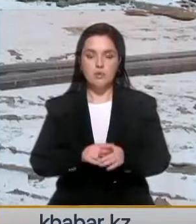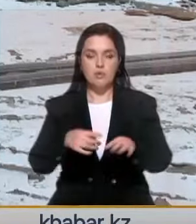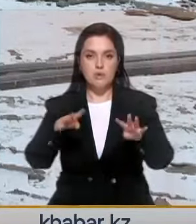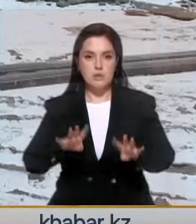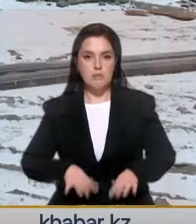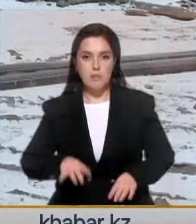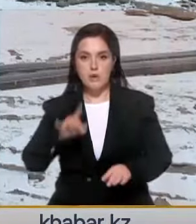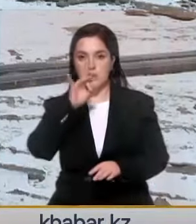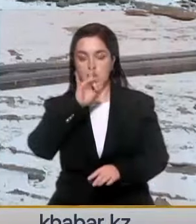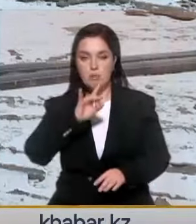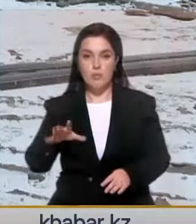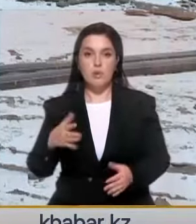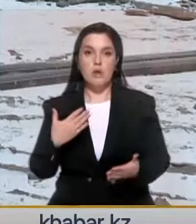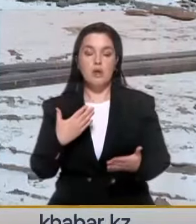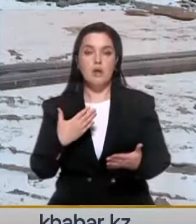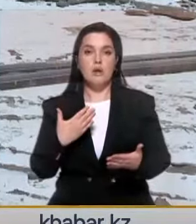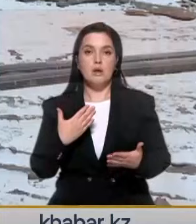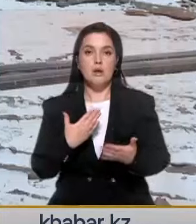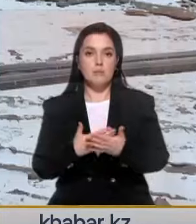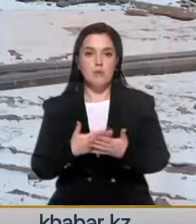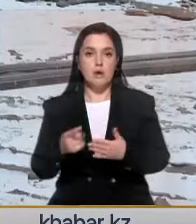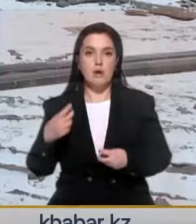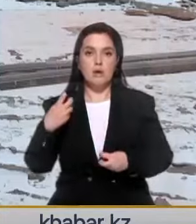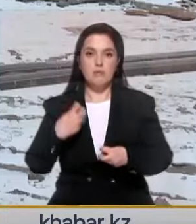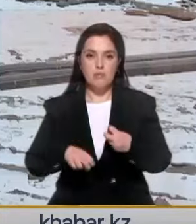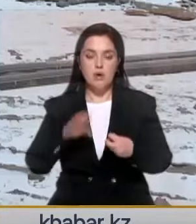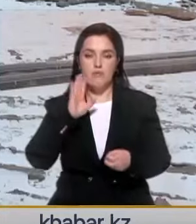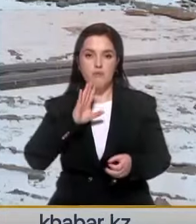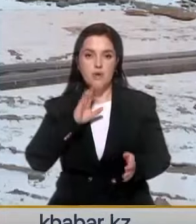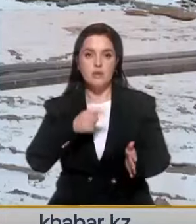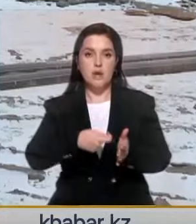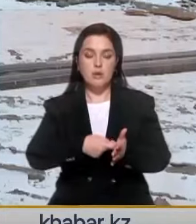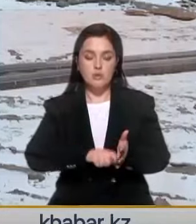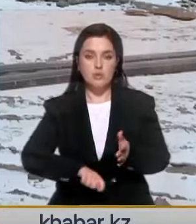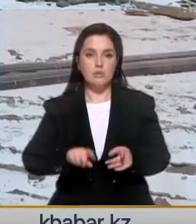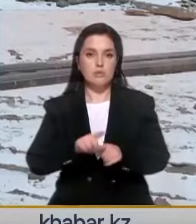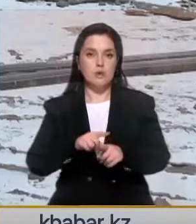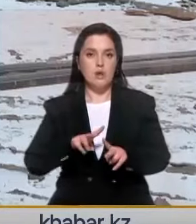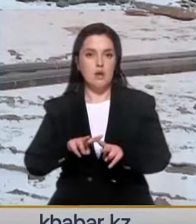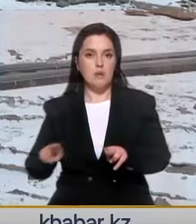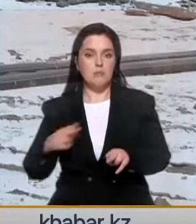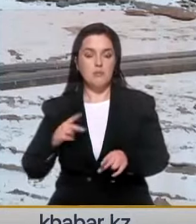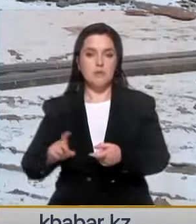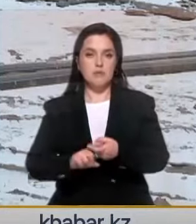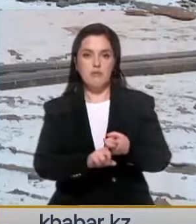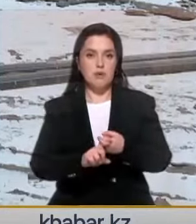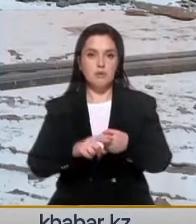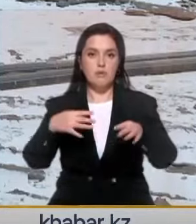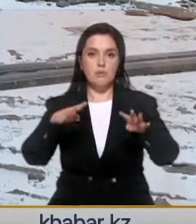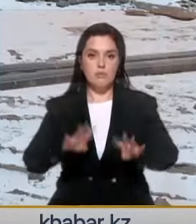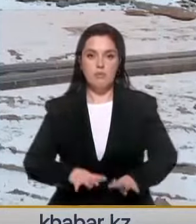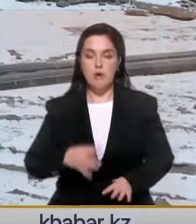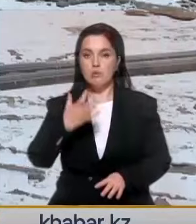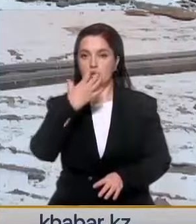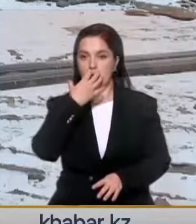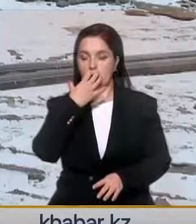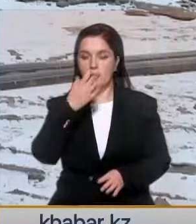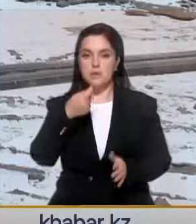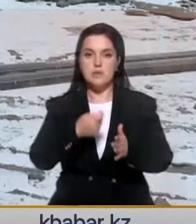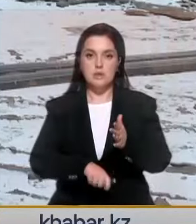Потому что когда у нас происходит здесь авария отключают воду у нас сразу же отключается наша те потому что через эту же